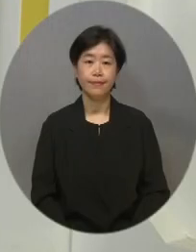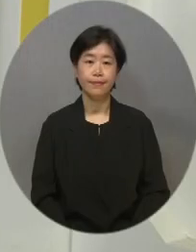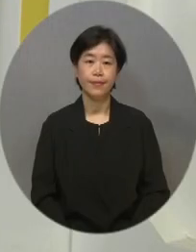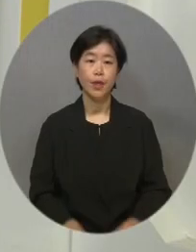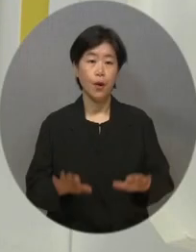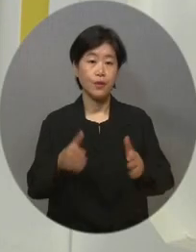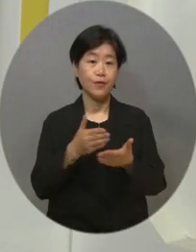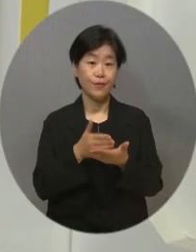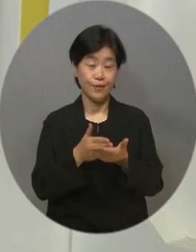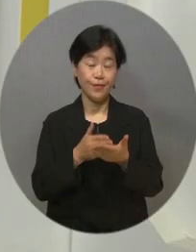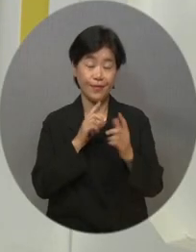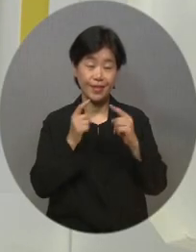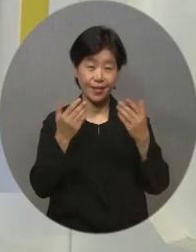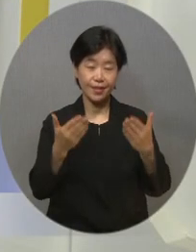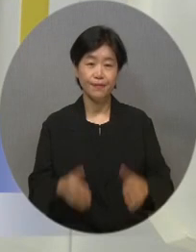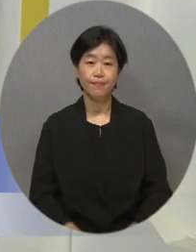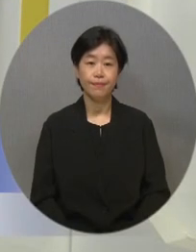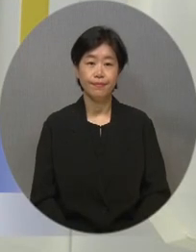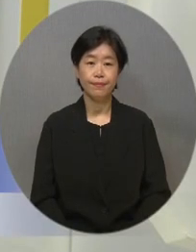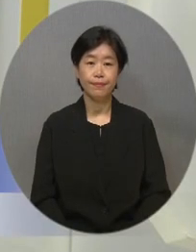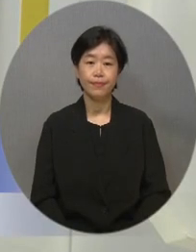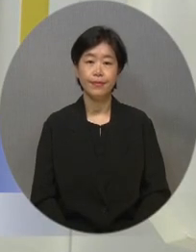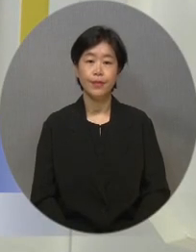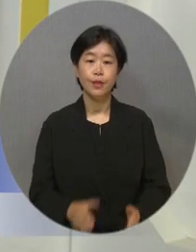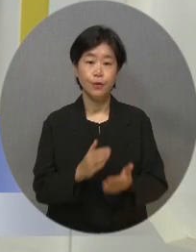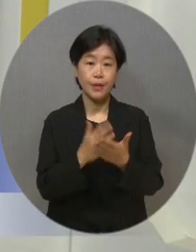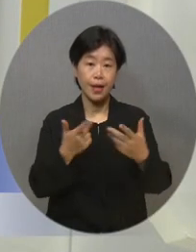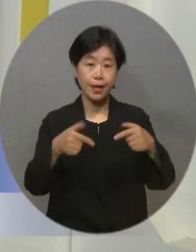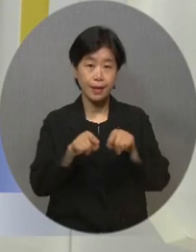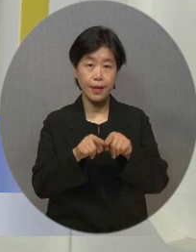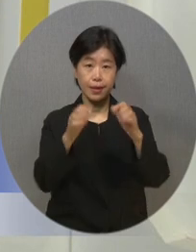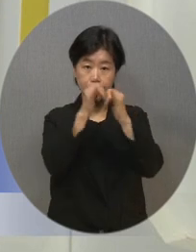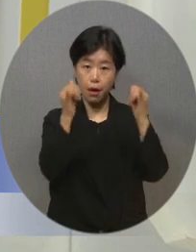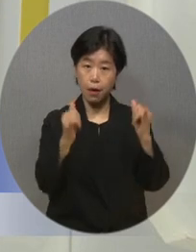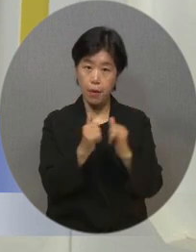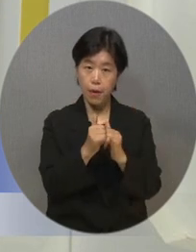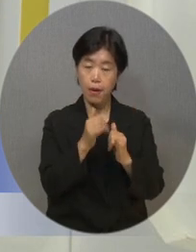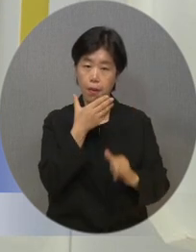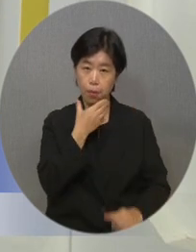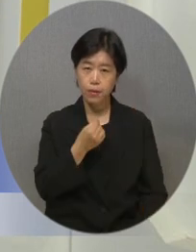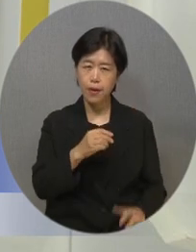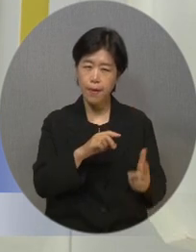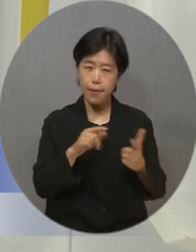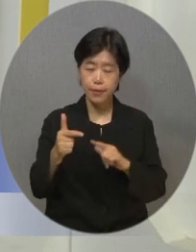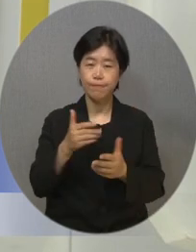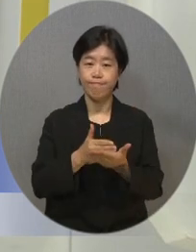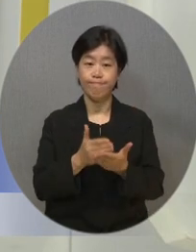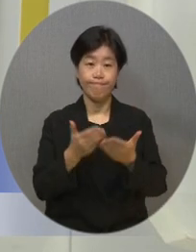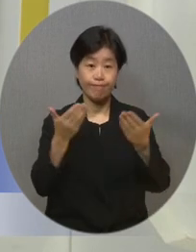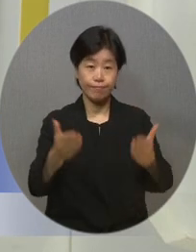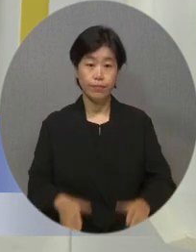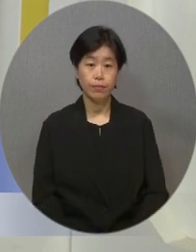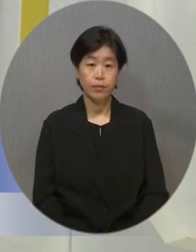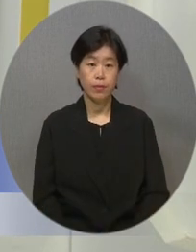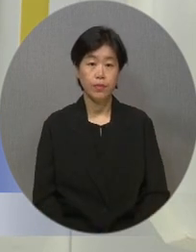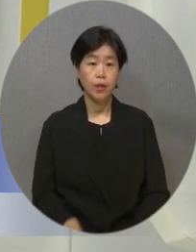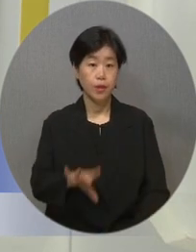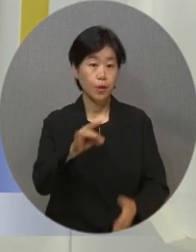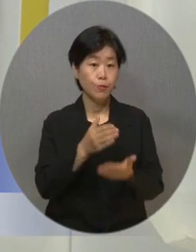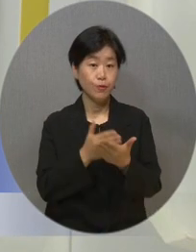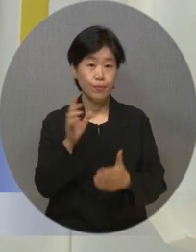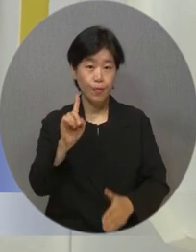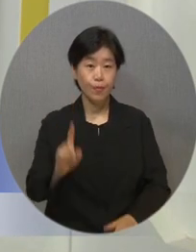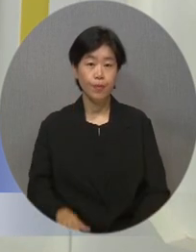웰페어뉴스 브리핑 박정인입니다 웰페어 뉴스와 함께 사회복지개 이슈를 만나봅니다 오늘의 첫 번째